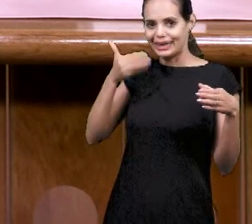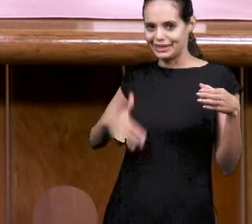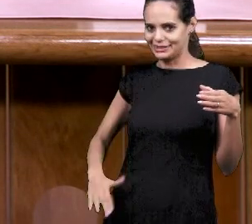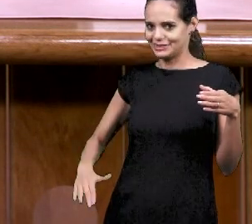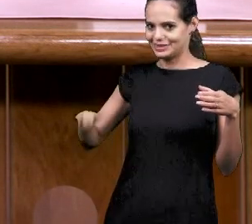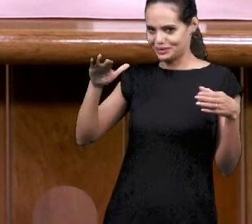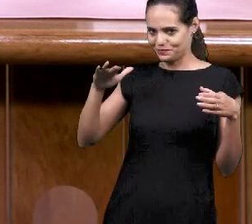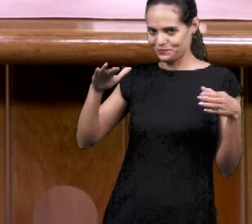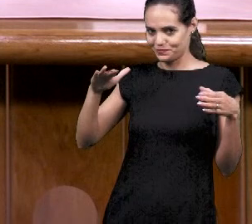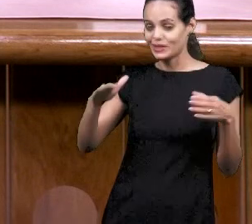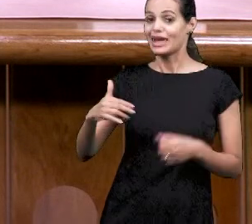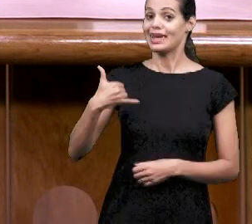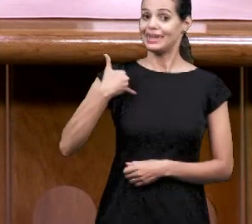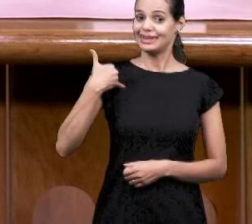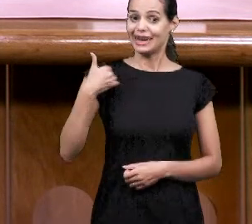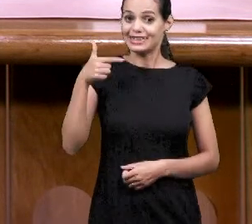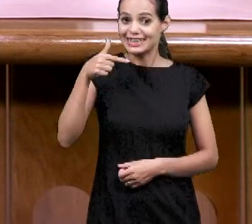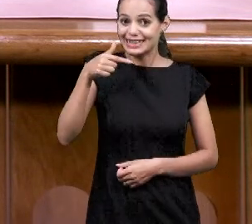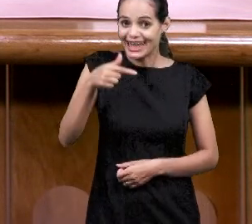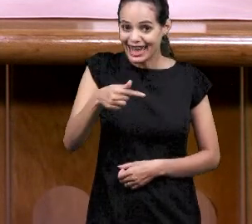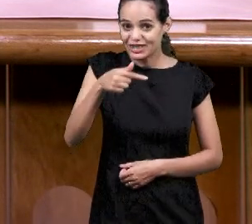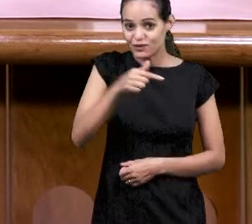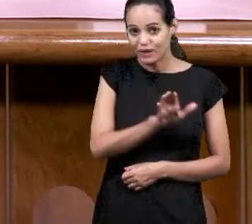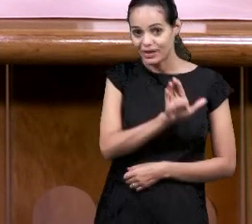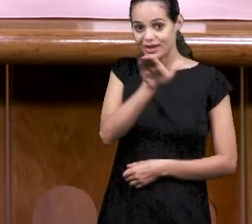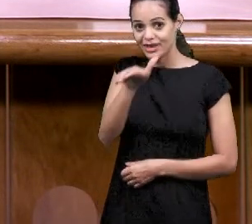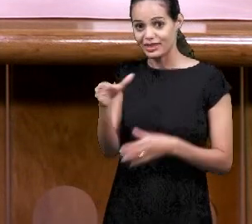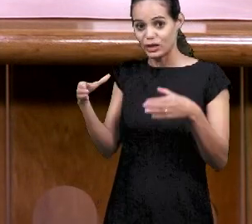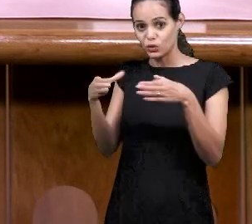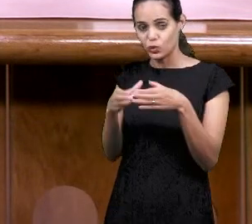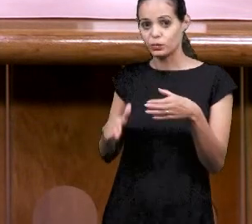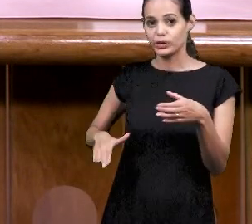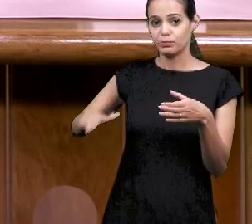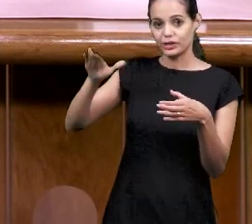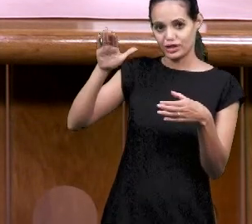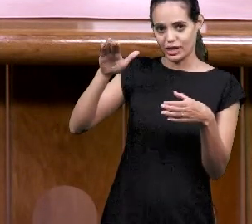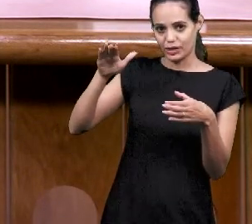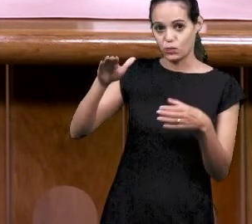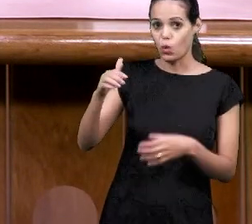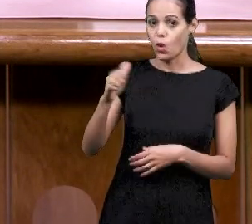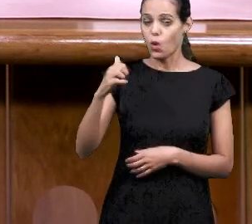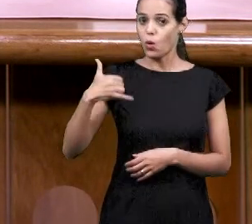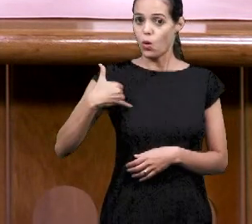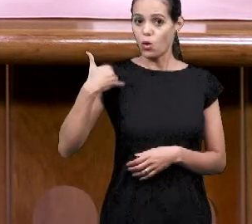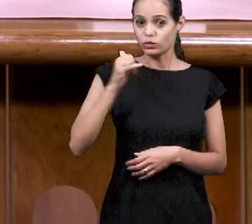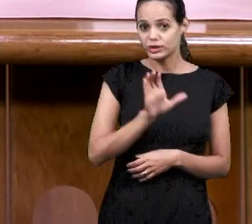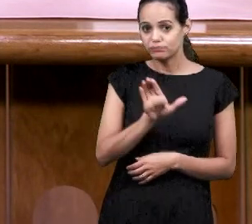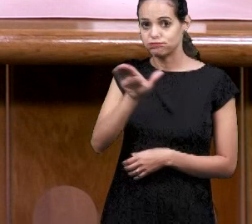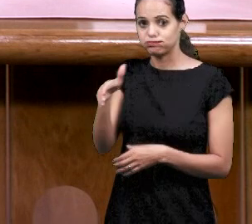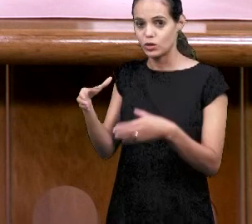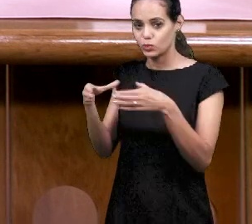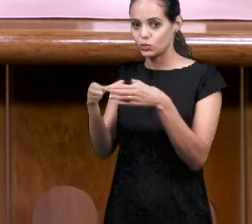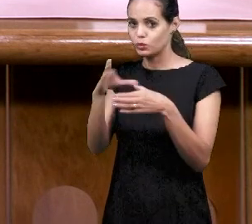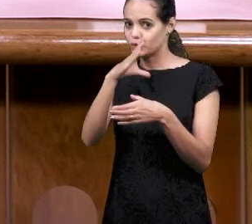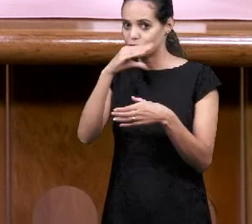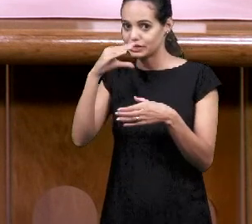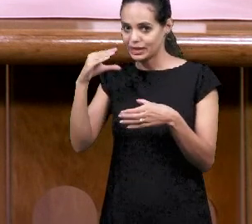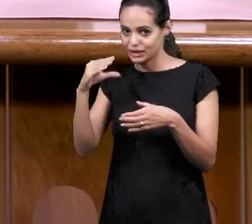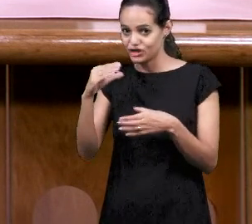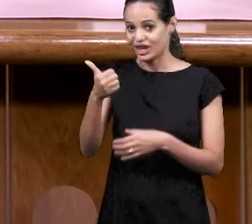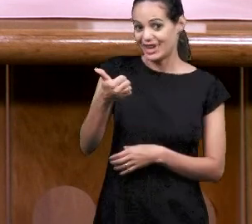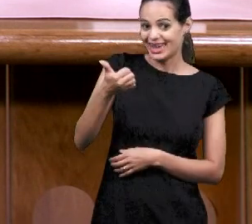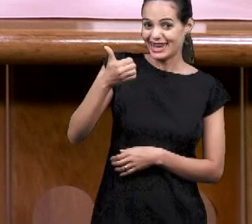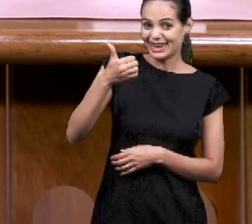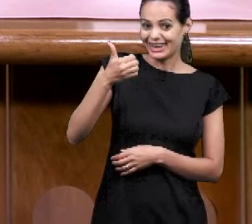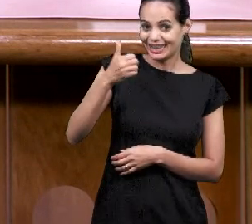Et donc, aujourd'hui, nous sommes ici pour prier avec elles Et pour ceux qui, le long de ce mois, vont